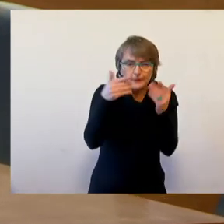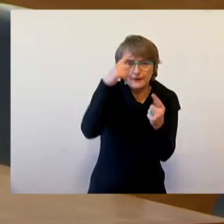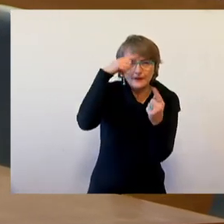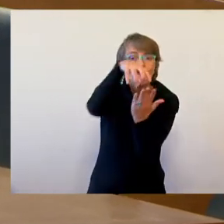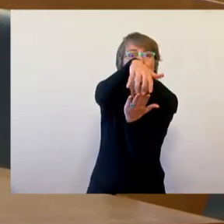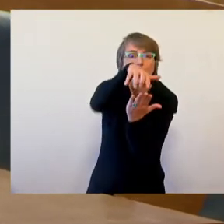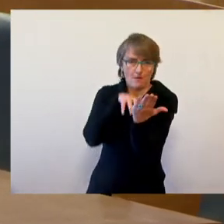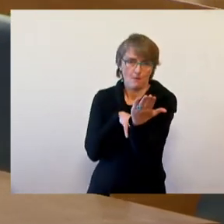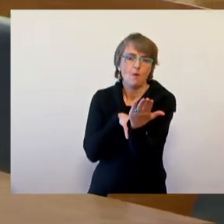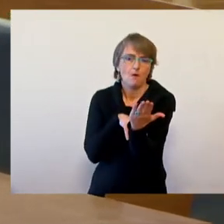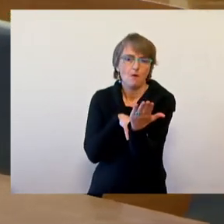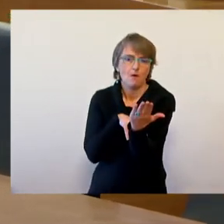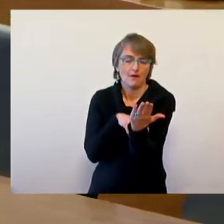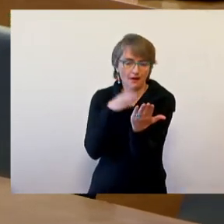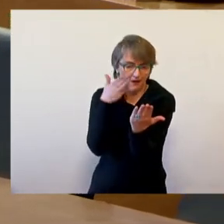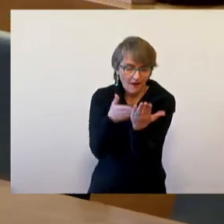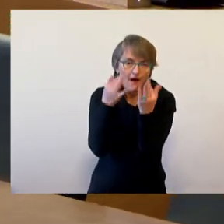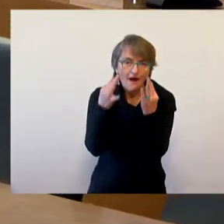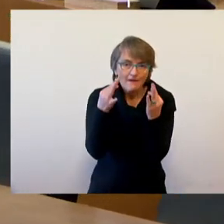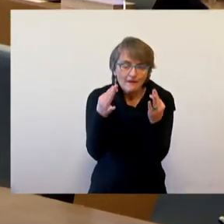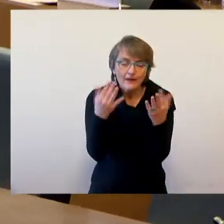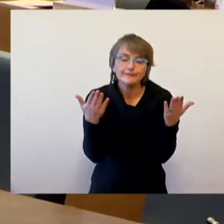sphère emploi et égalité professionnelle. On